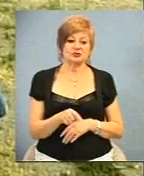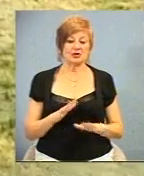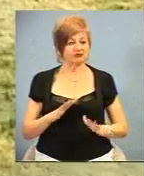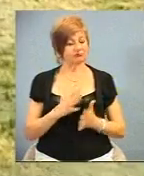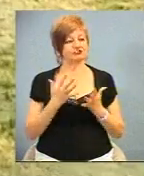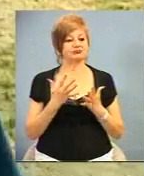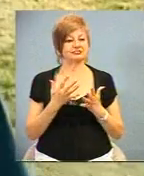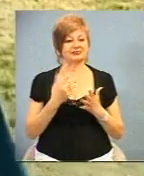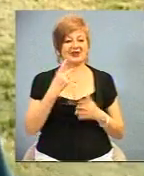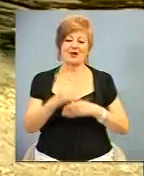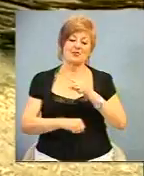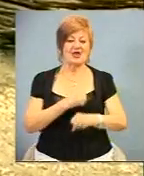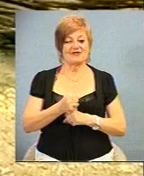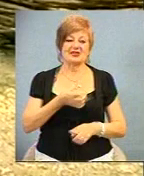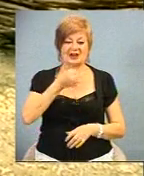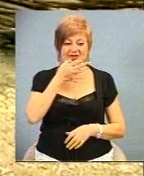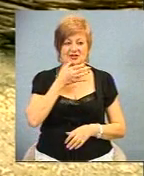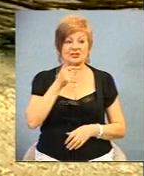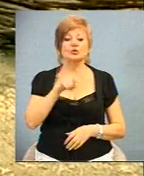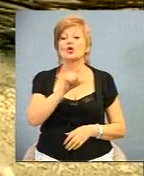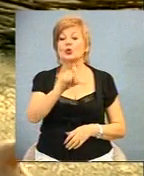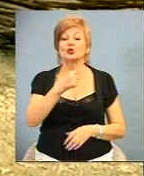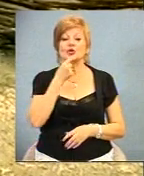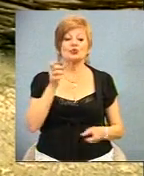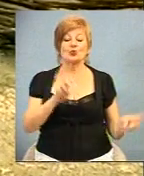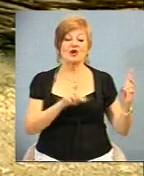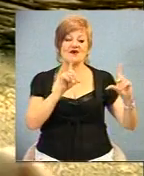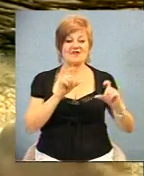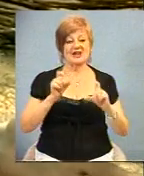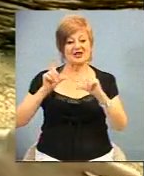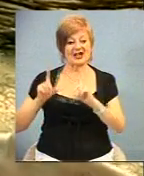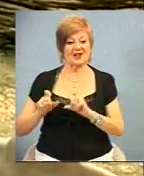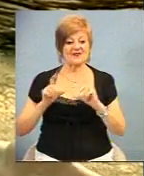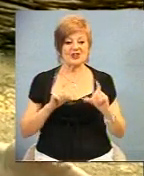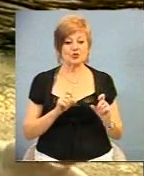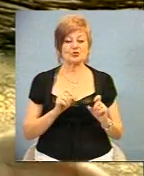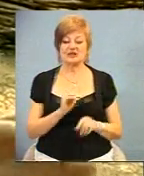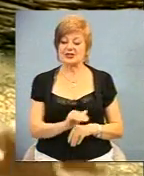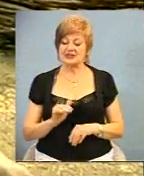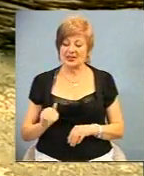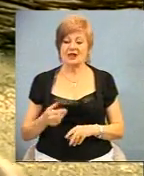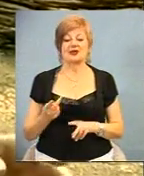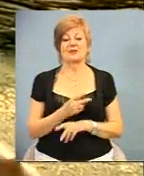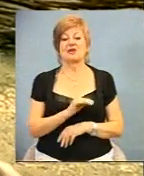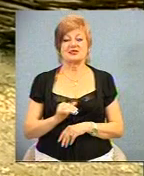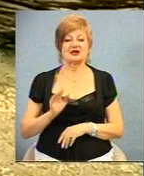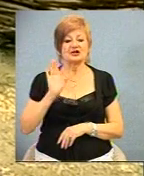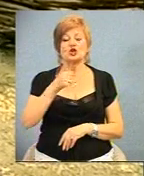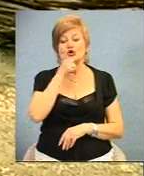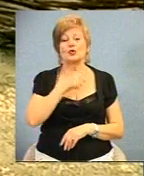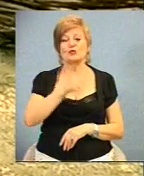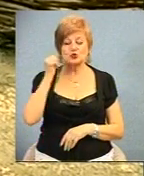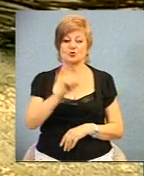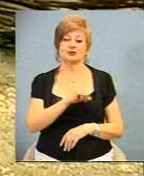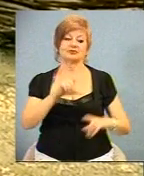восхищаються. Медвежонок подобається більше всього. Тут стільки людей підходять, фотографуються з дітьми, без дітей, навіть взрослі,